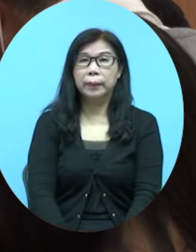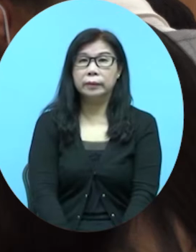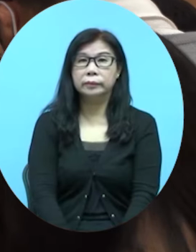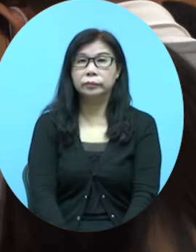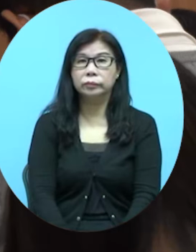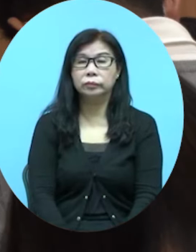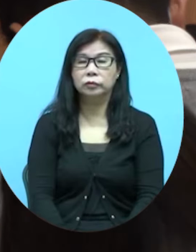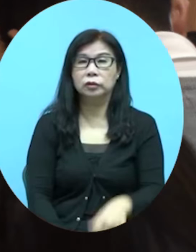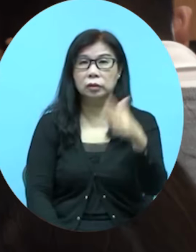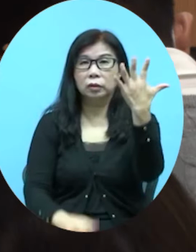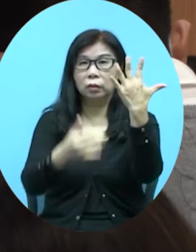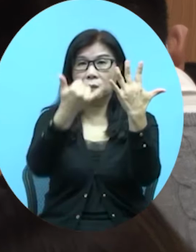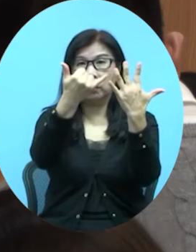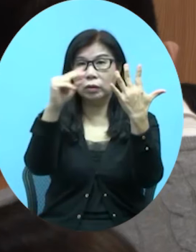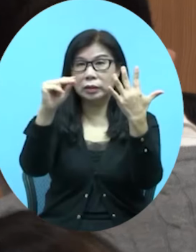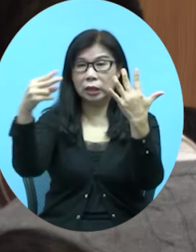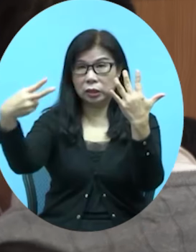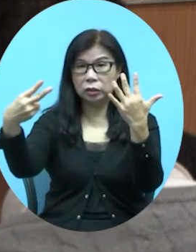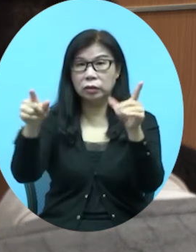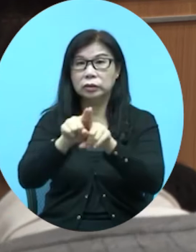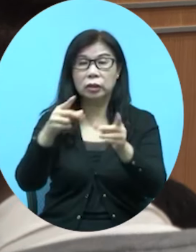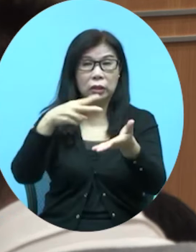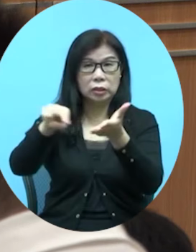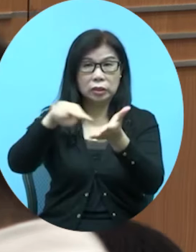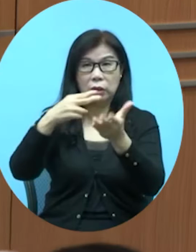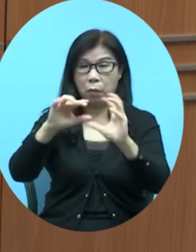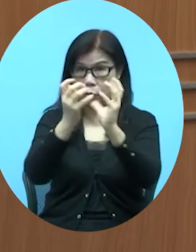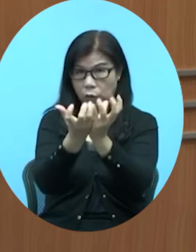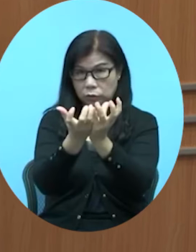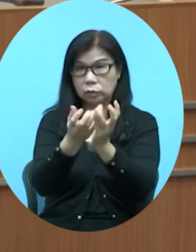我想五六七二我只能说到它是个跳舞群组